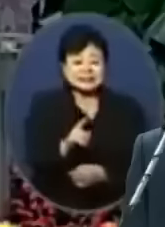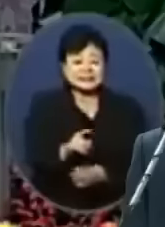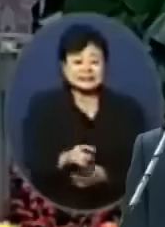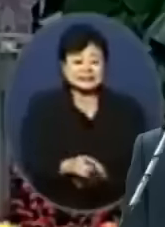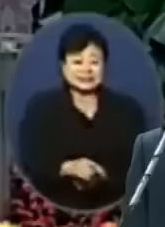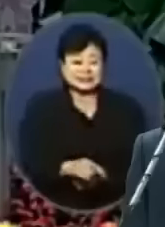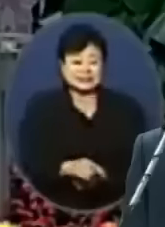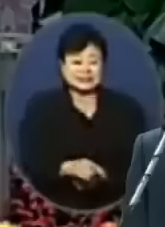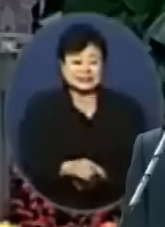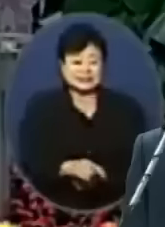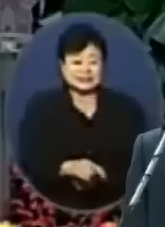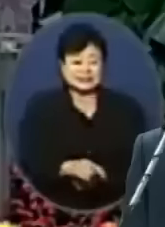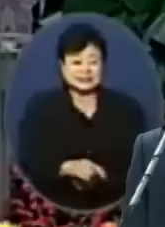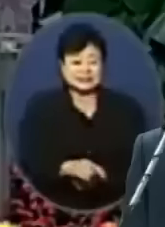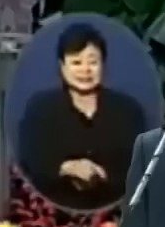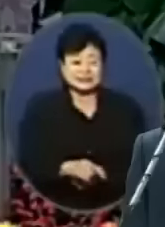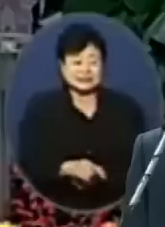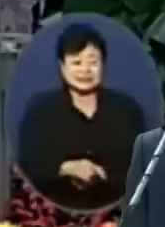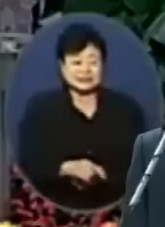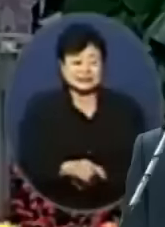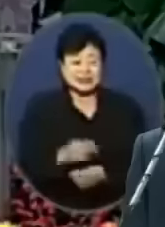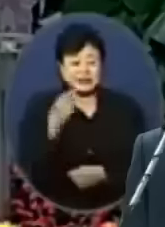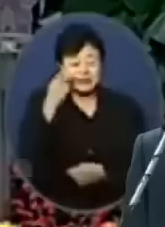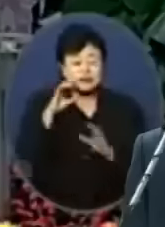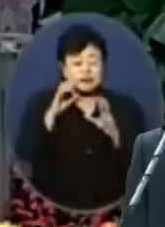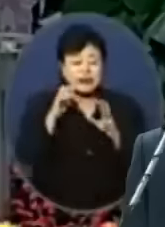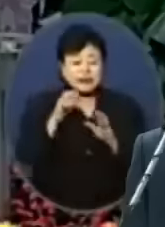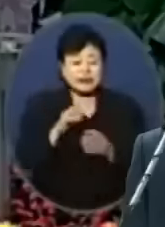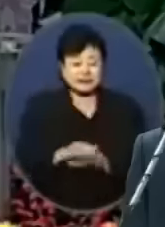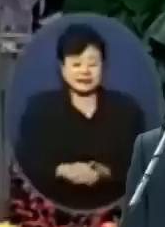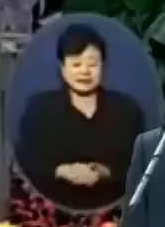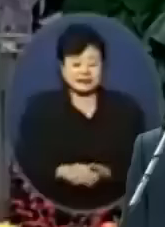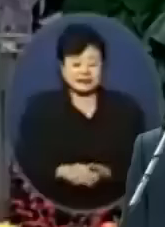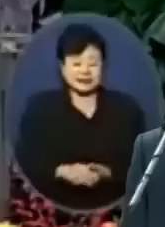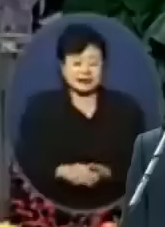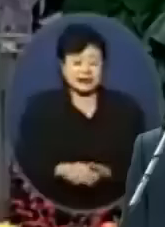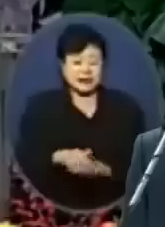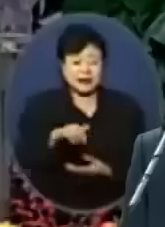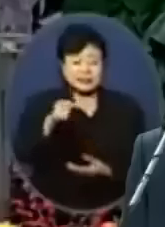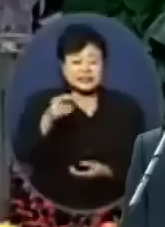사람이 있다고 하더라도 미국의 그랜드 캐니언에서